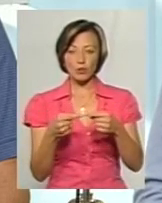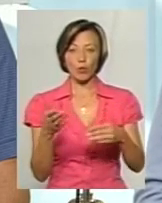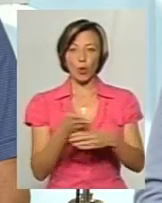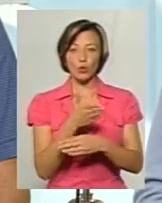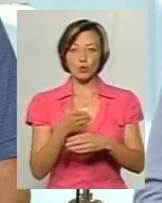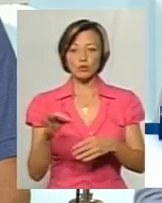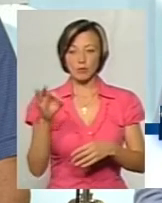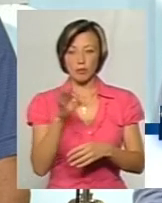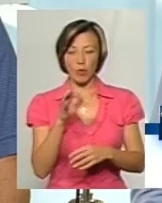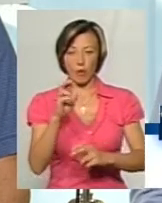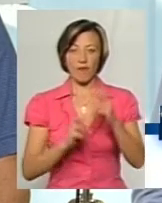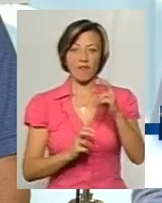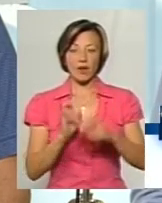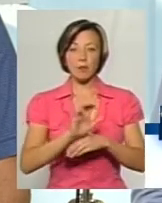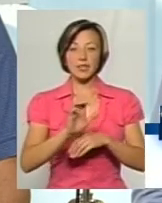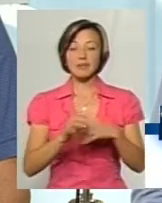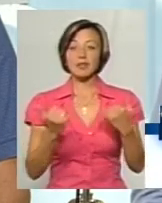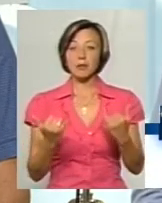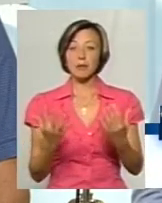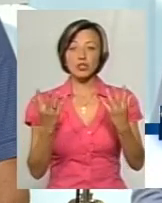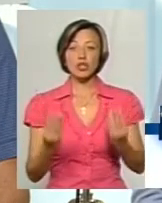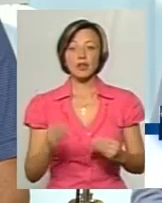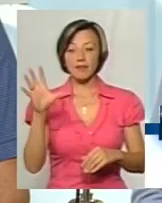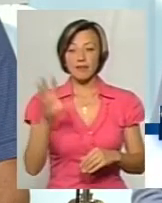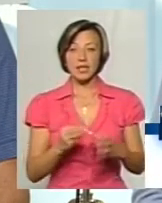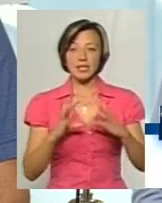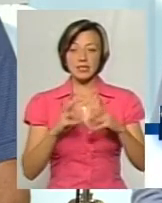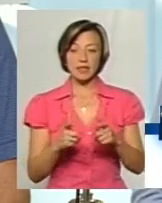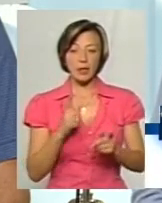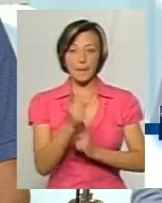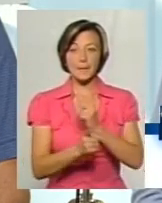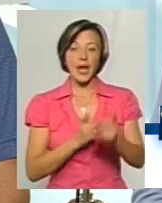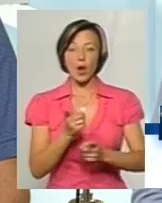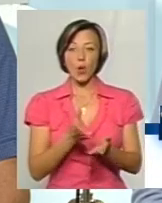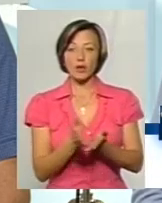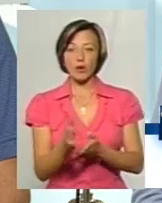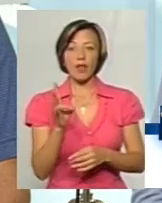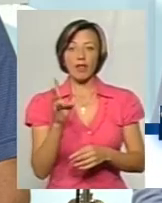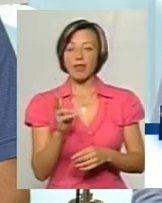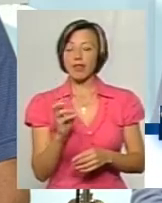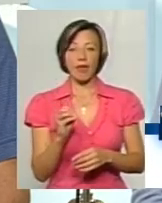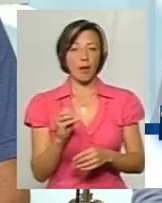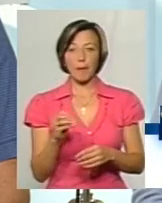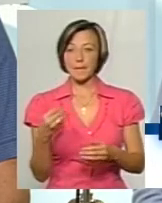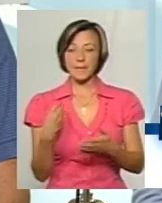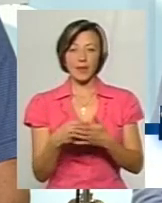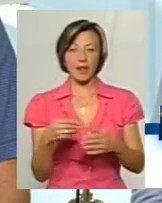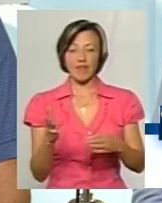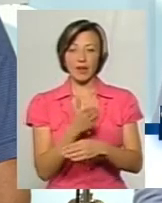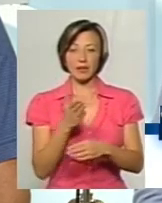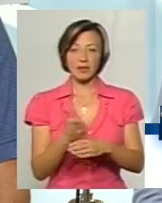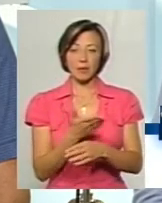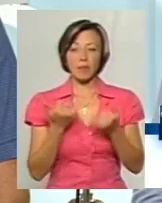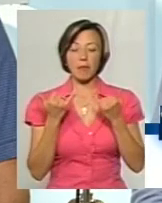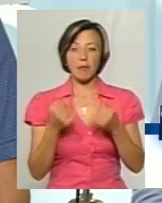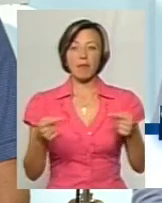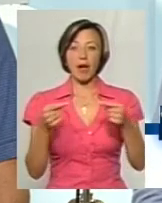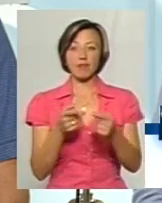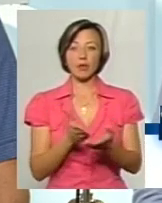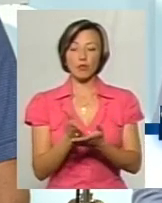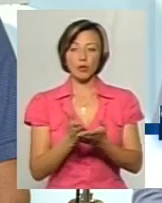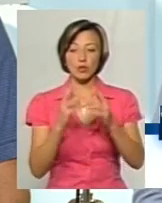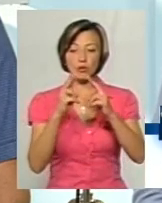продукцію, про виробництво. На теперішній час весь світ переорієнтовується на нематеріальні активи, на виробництво певних послуг. Навіть